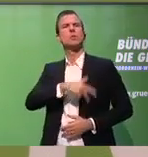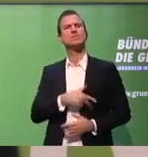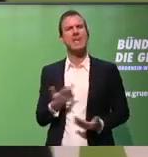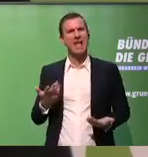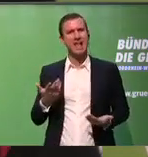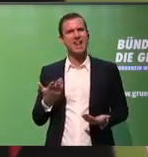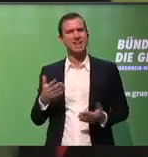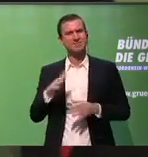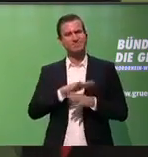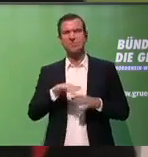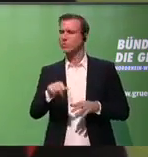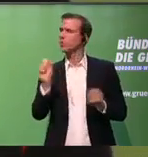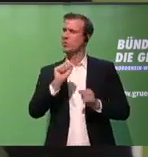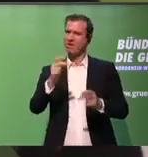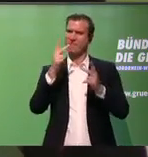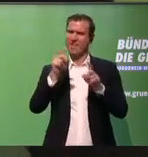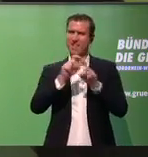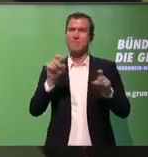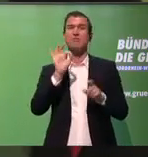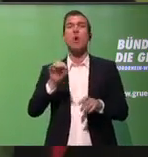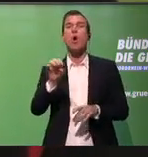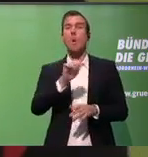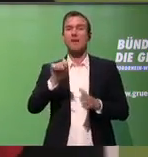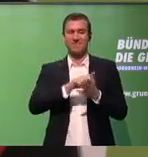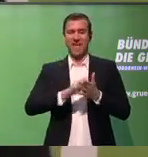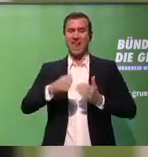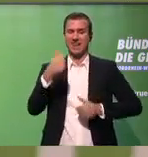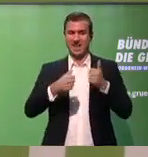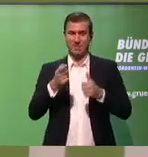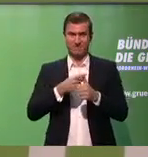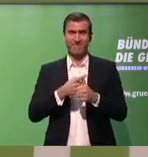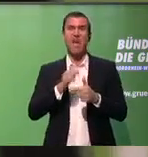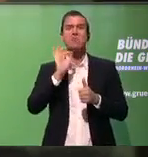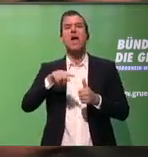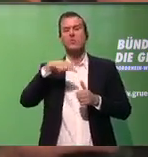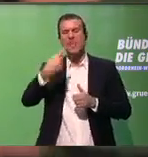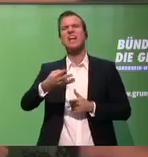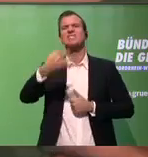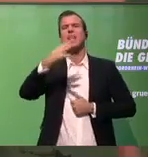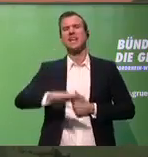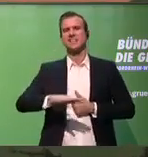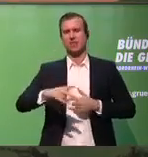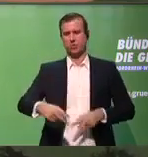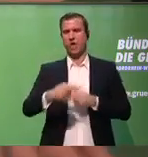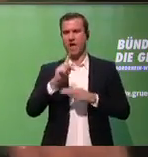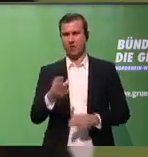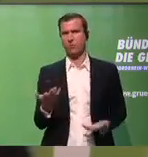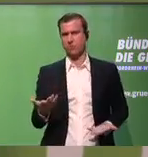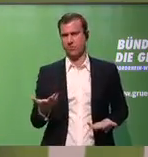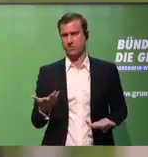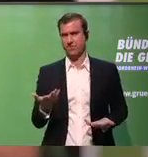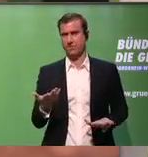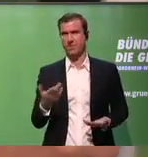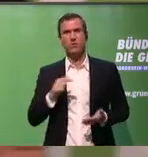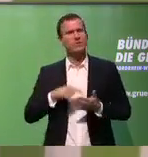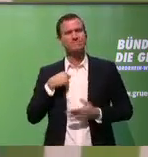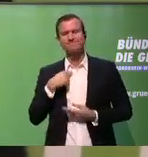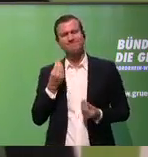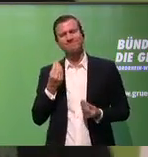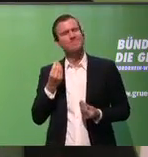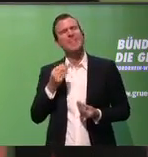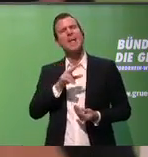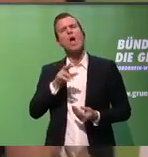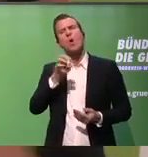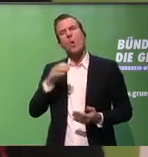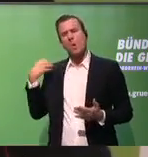der entscheidenden Fragen, jetzt erstens im Europawahlkampf, aber eben danach auch für die nächste Legislatur. Denn ich glaube, wir haben zu lange in Europa zu